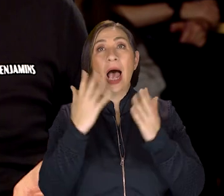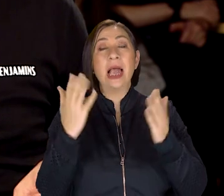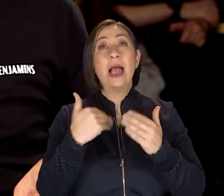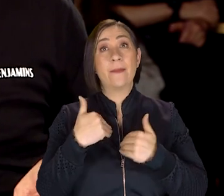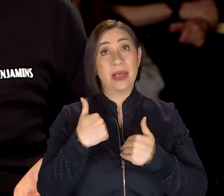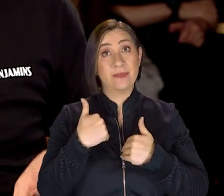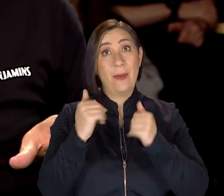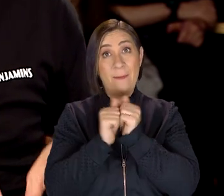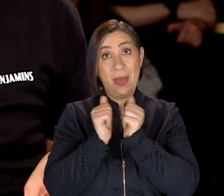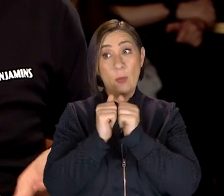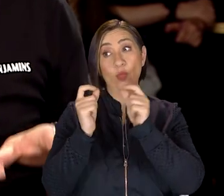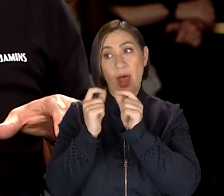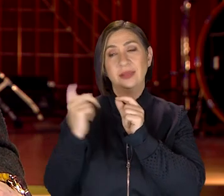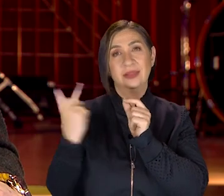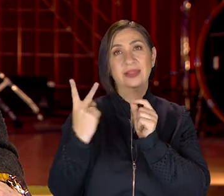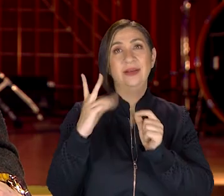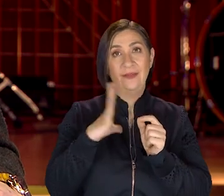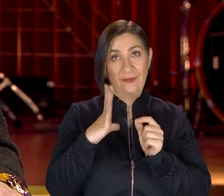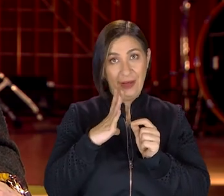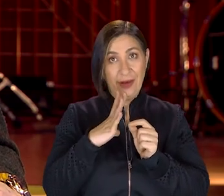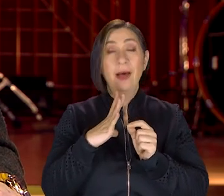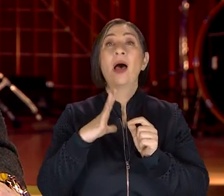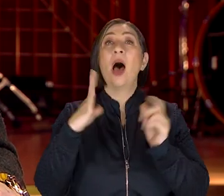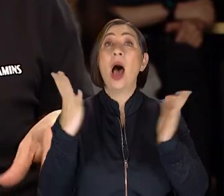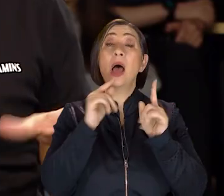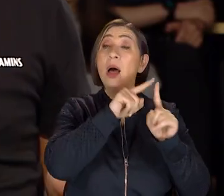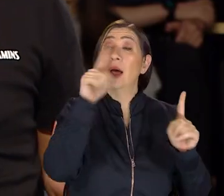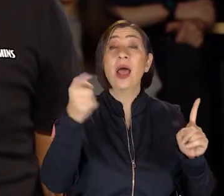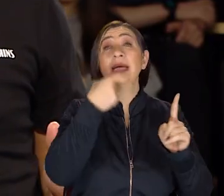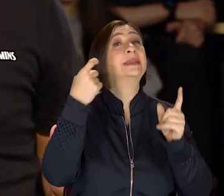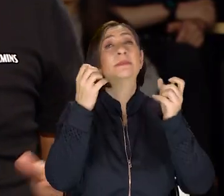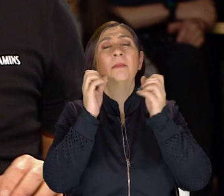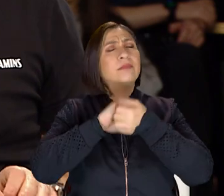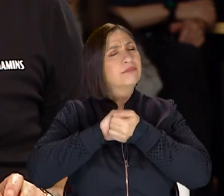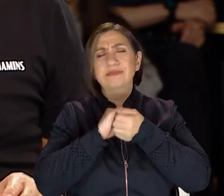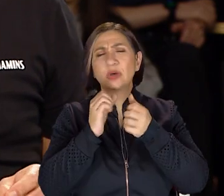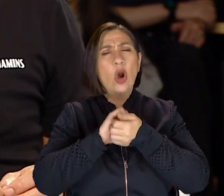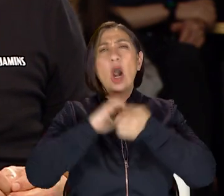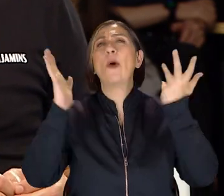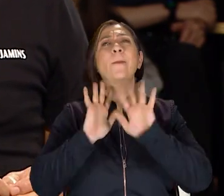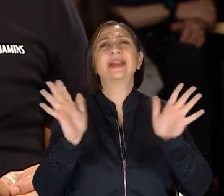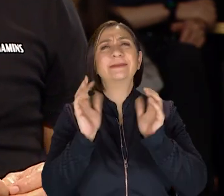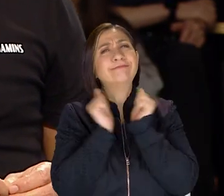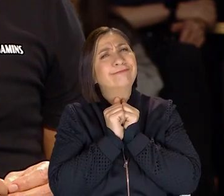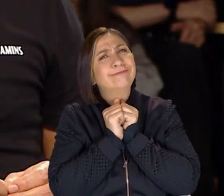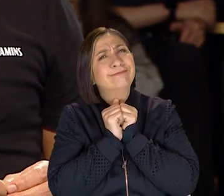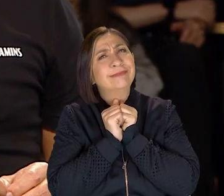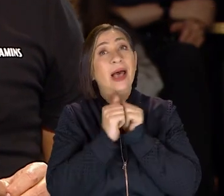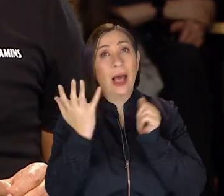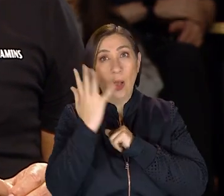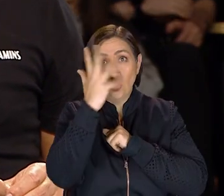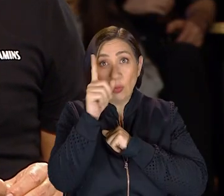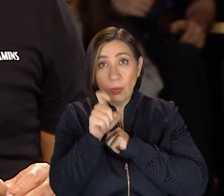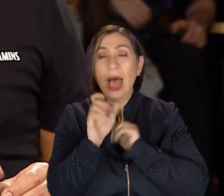benim sahnemde Bülent vardır, sahneyedir. Hala o günden bugüne kadar beraberizdir. Ve hala utanıyor